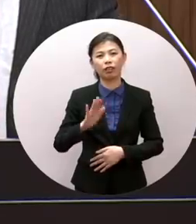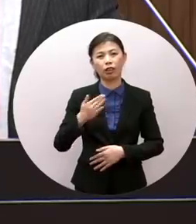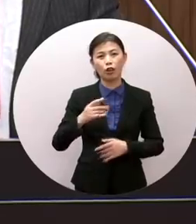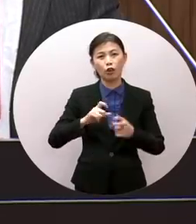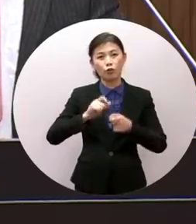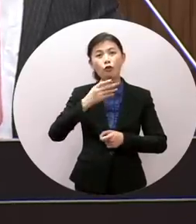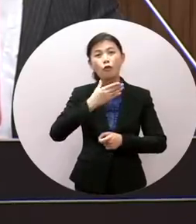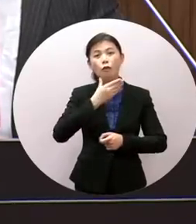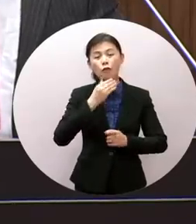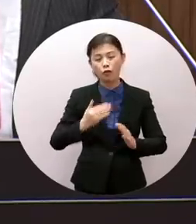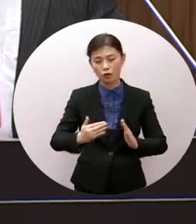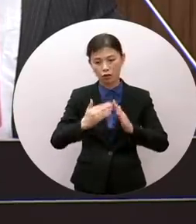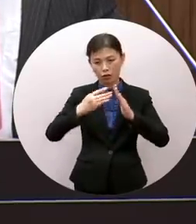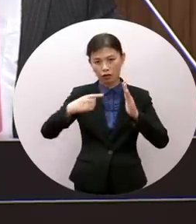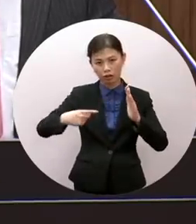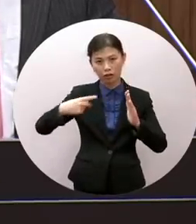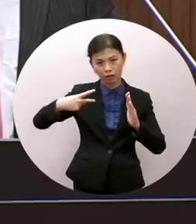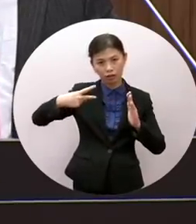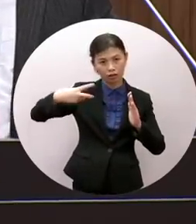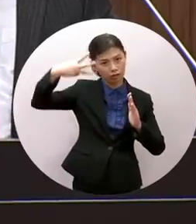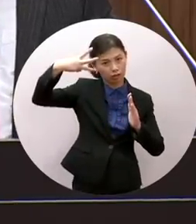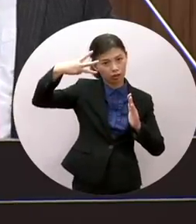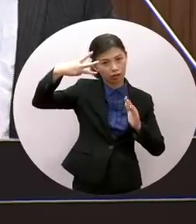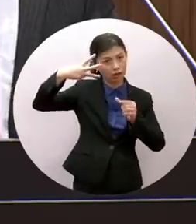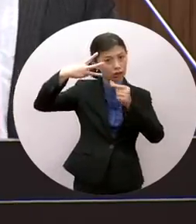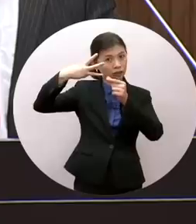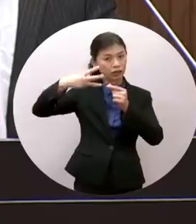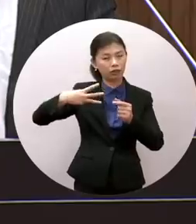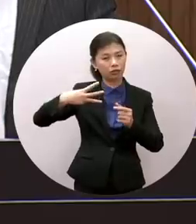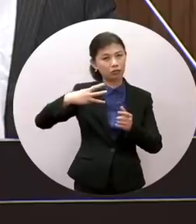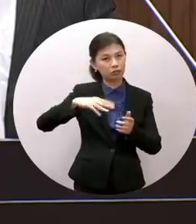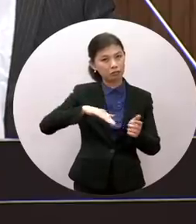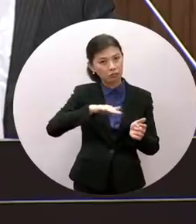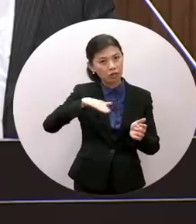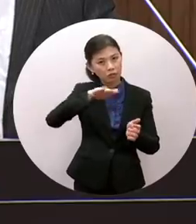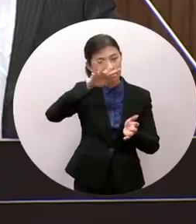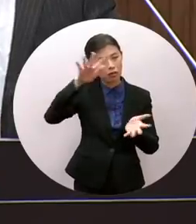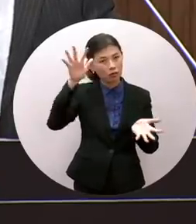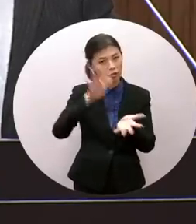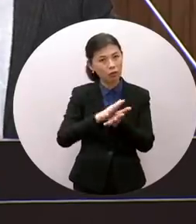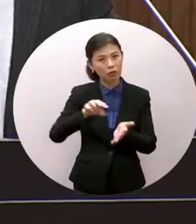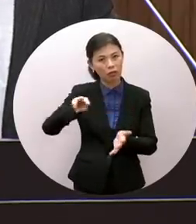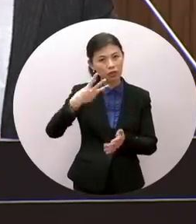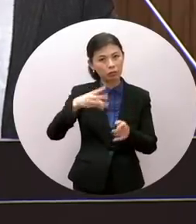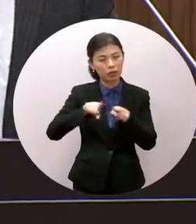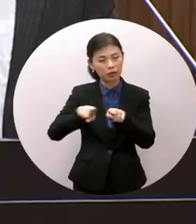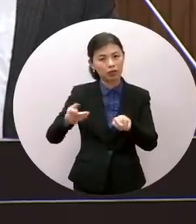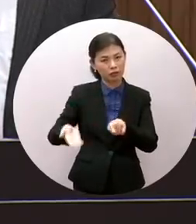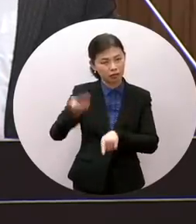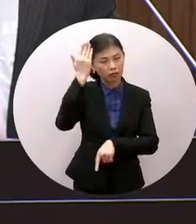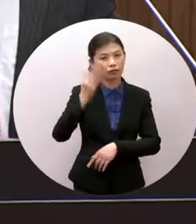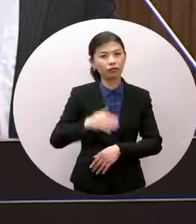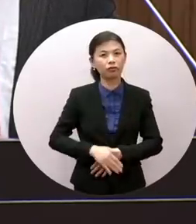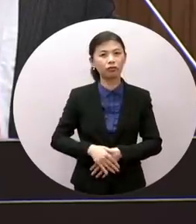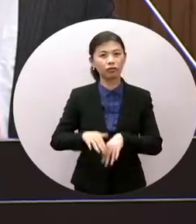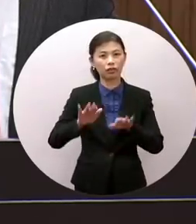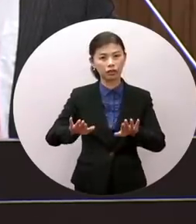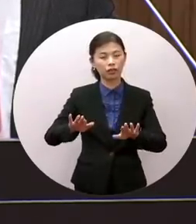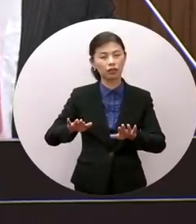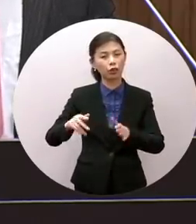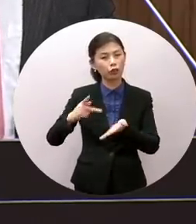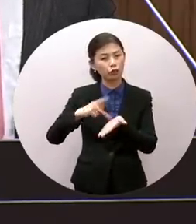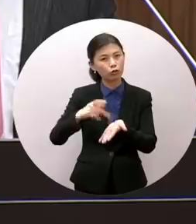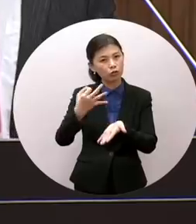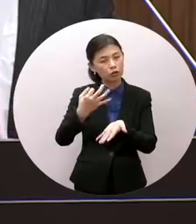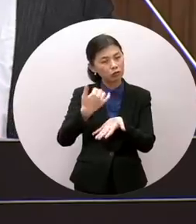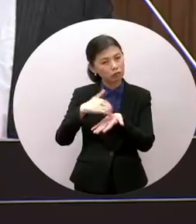1、2、3楼，它总共我去查过了，它总共3楼的面积加起来超过300坪，而当地的地价现在的租金，